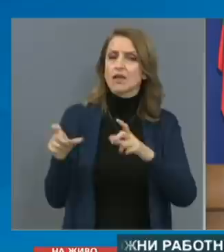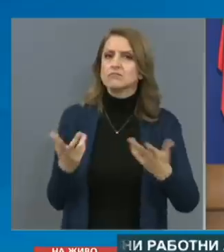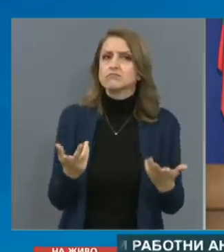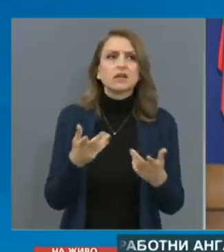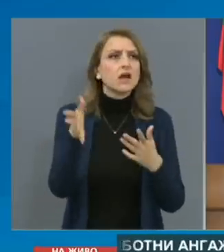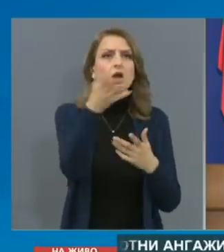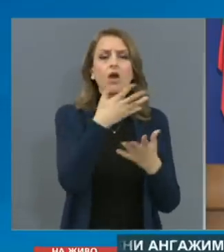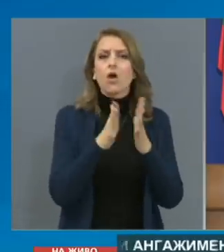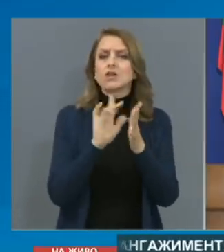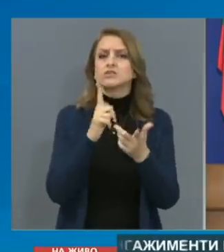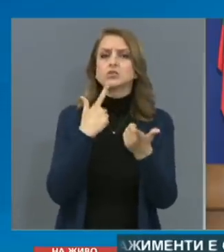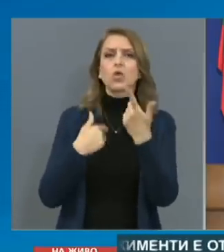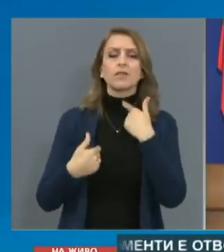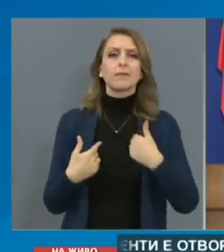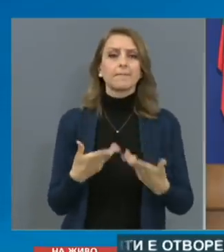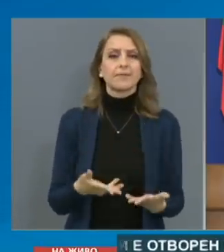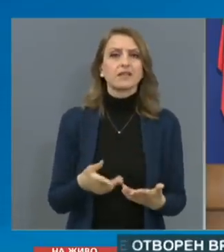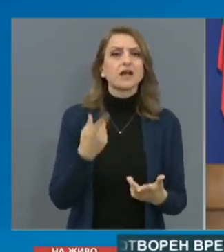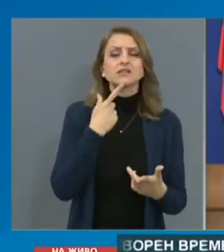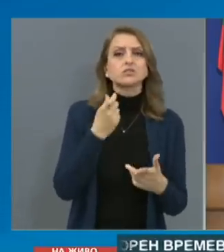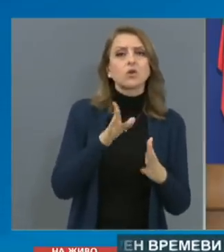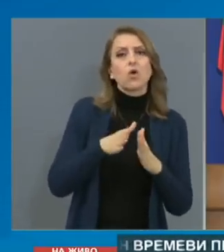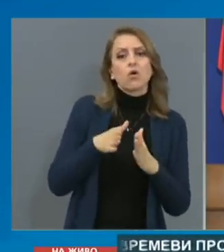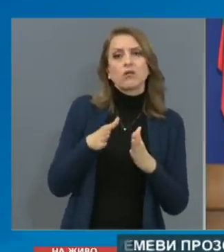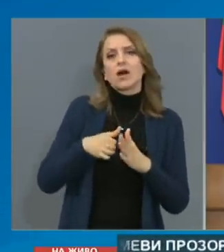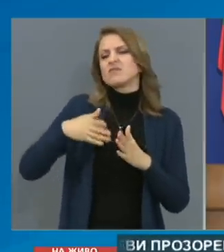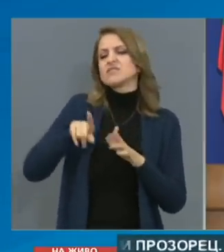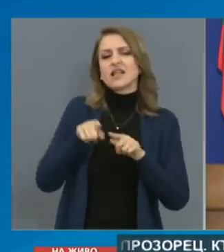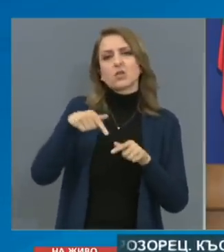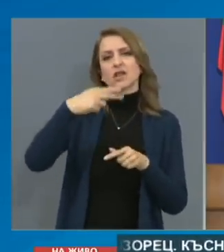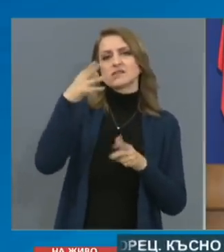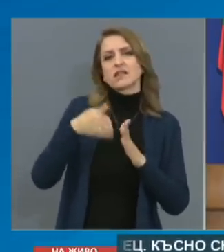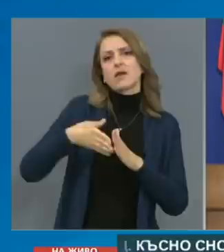Защо някакси излезе отстрани тази тема?